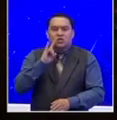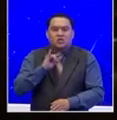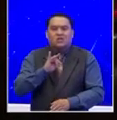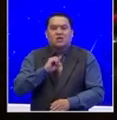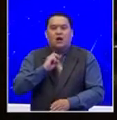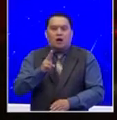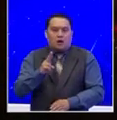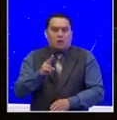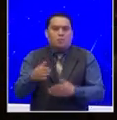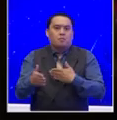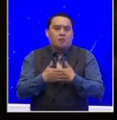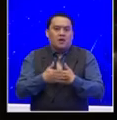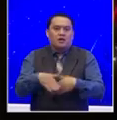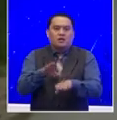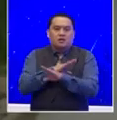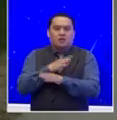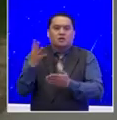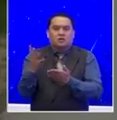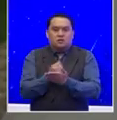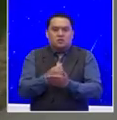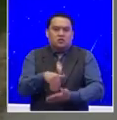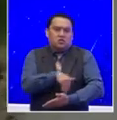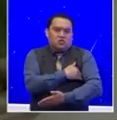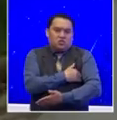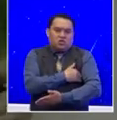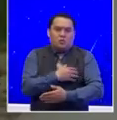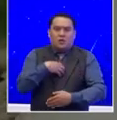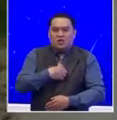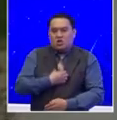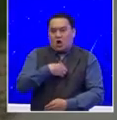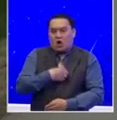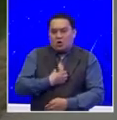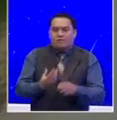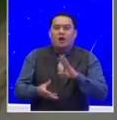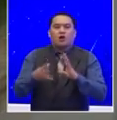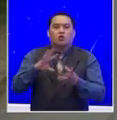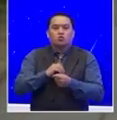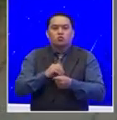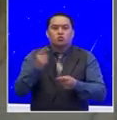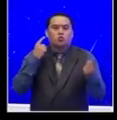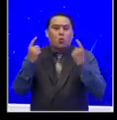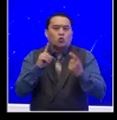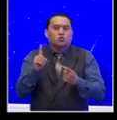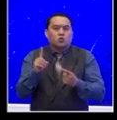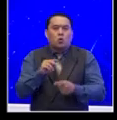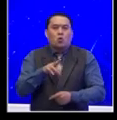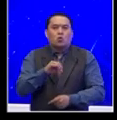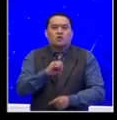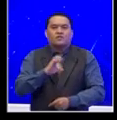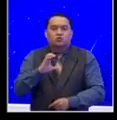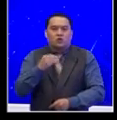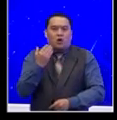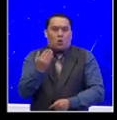Ирака. Перед смертью у нее наблюдались сильная температура и кашель. В результате распространился слух, что речь идет о